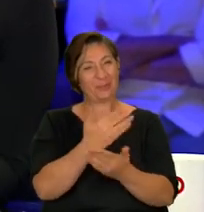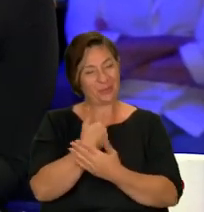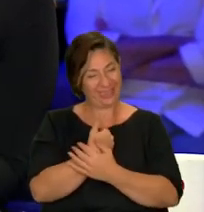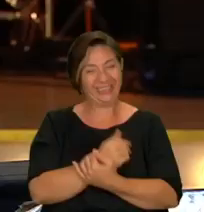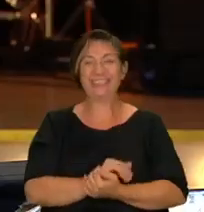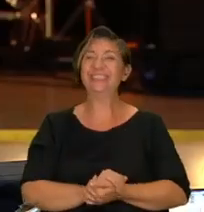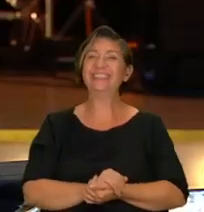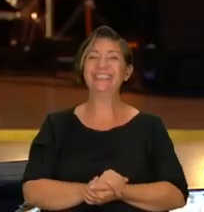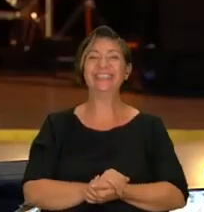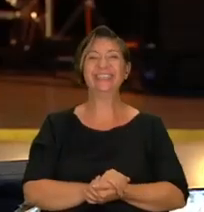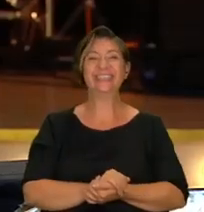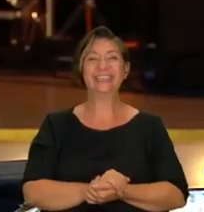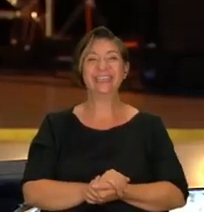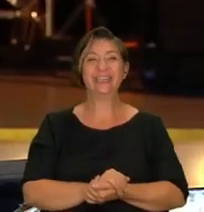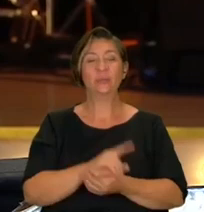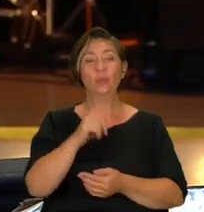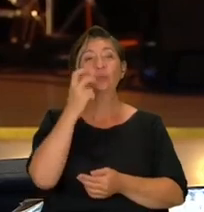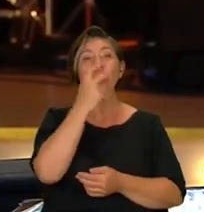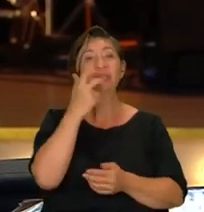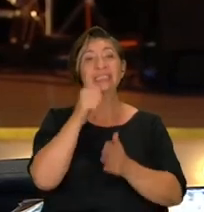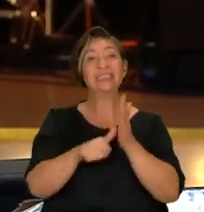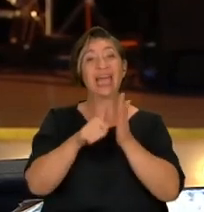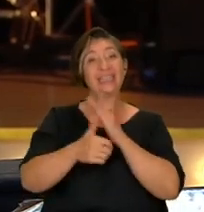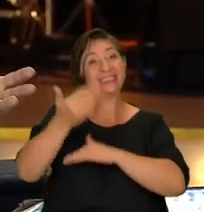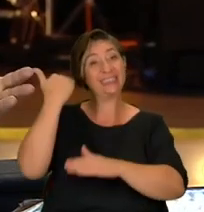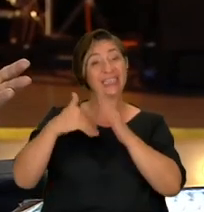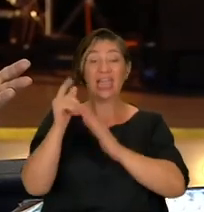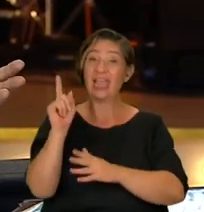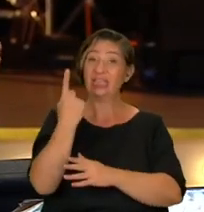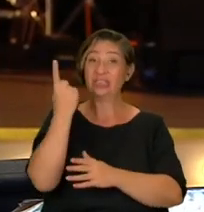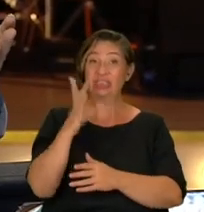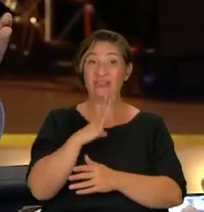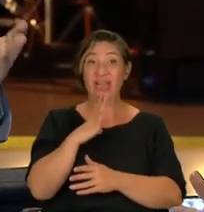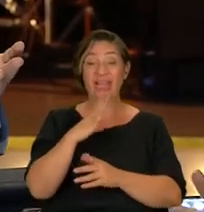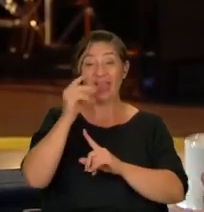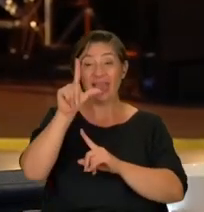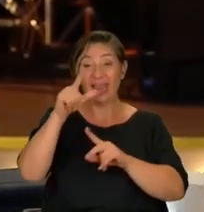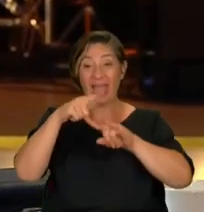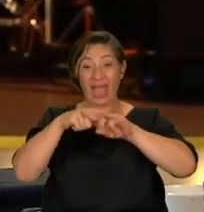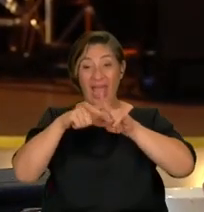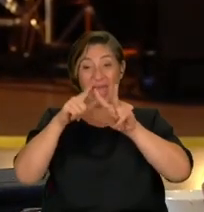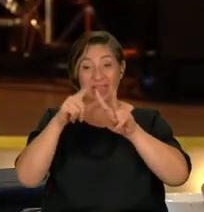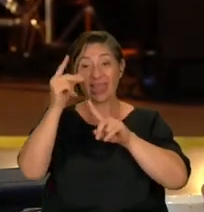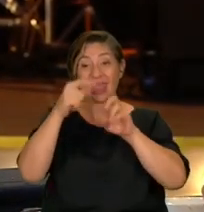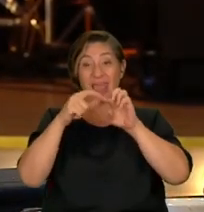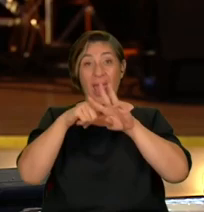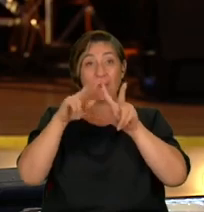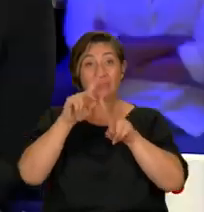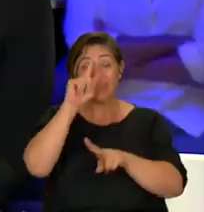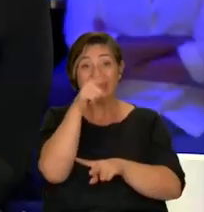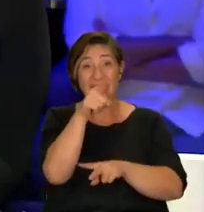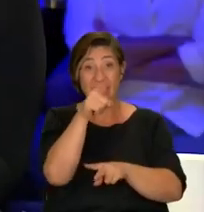Peki, bu müzik tarihinizde de ilginç olaylar var. İlhan İrem sadece size mi şarkı vermiş?